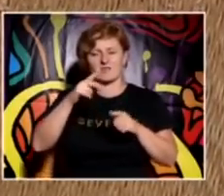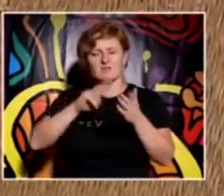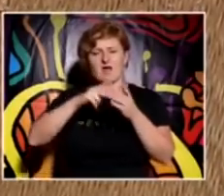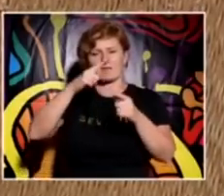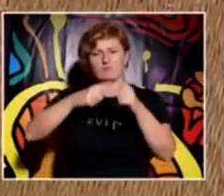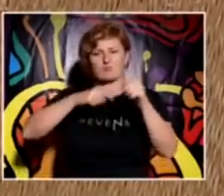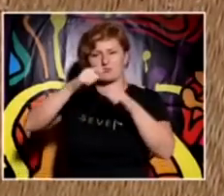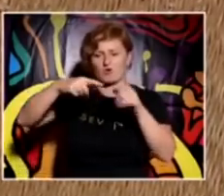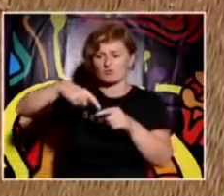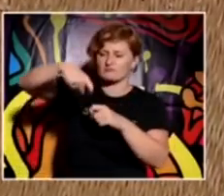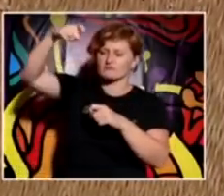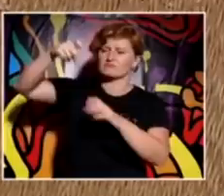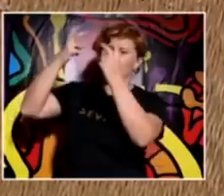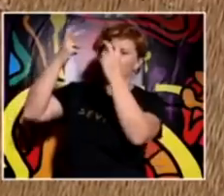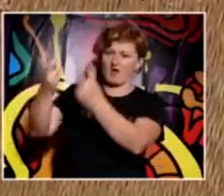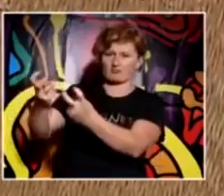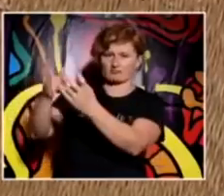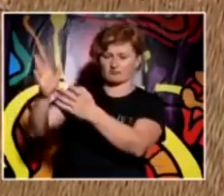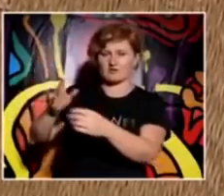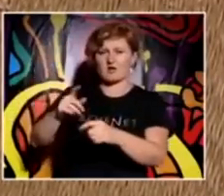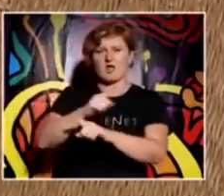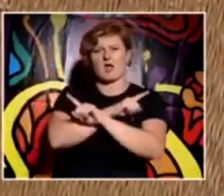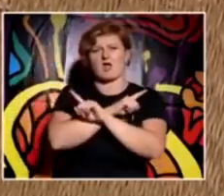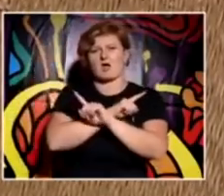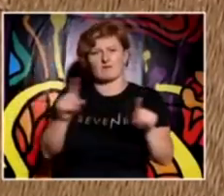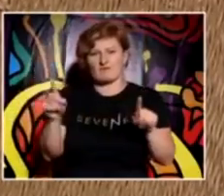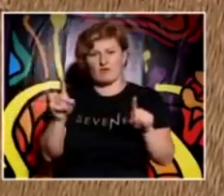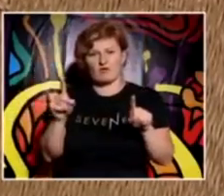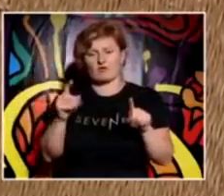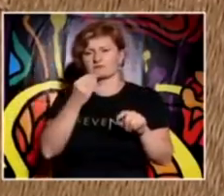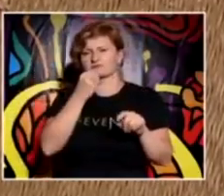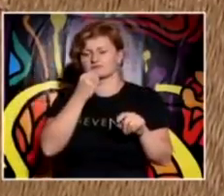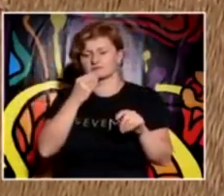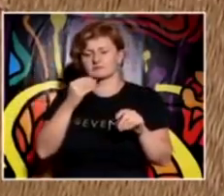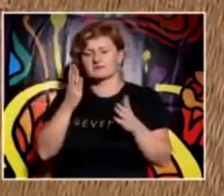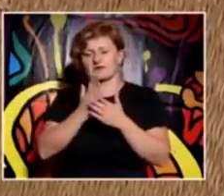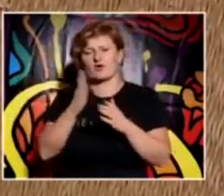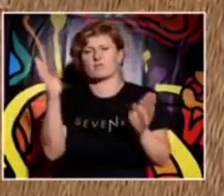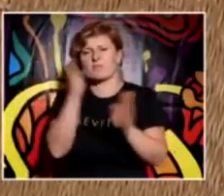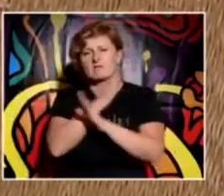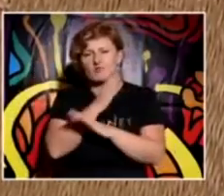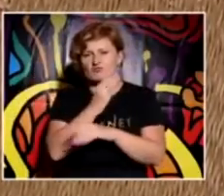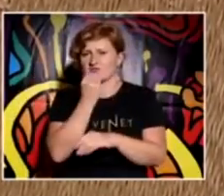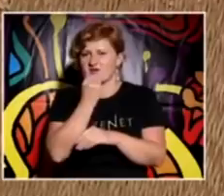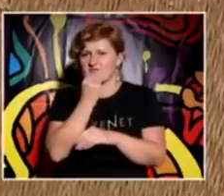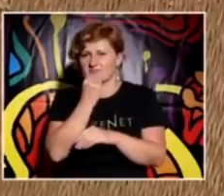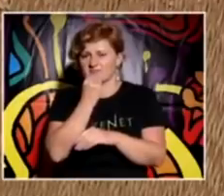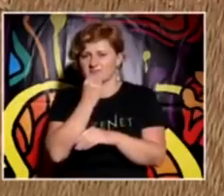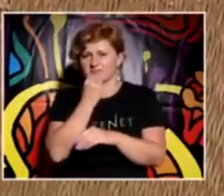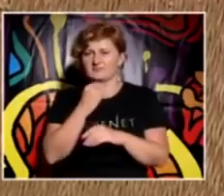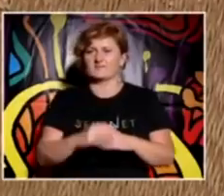żeby zgnił. Jest absolutny zakaz jedzenia go w pomieszczeniach, robi się to tylko i wyłącznie na zewnątrz.